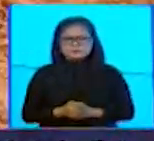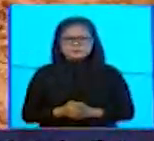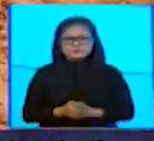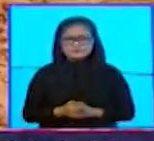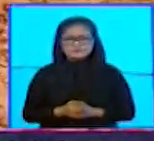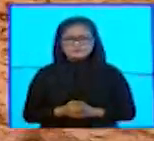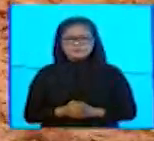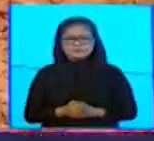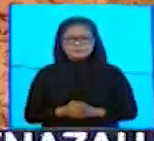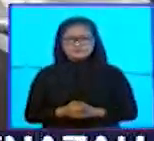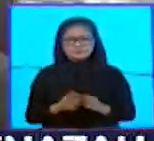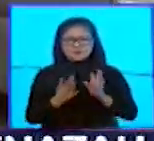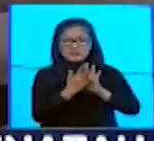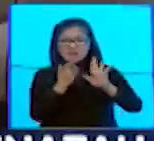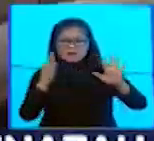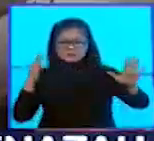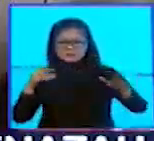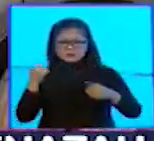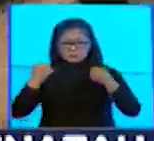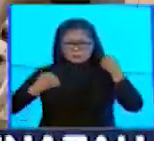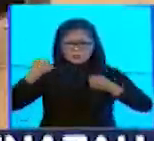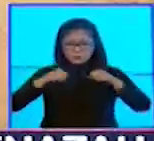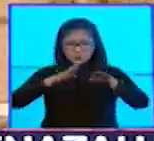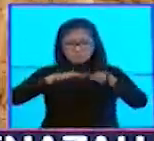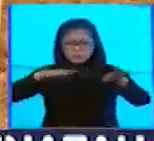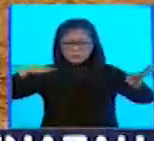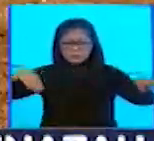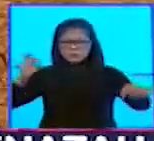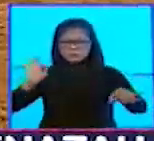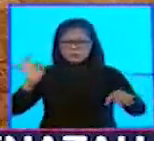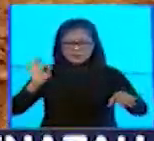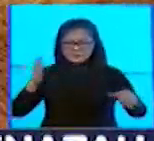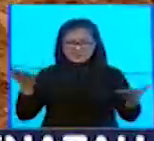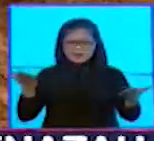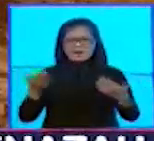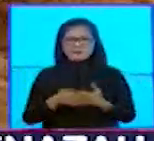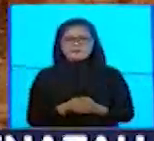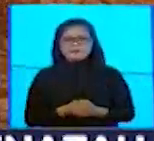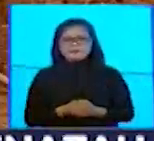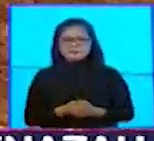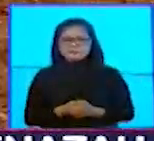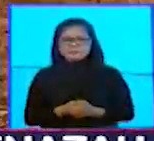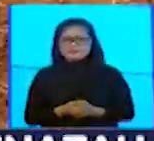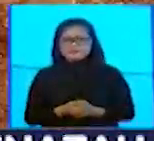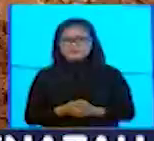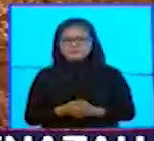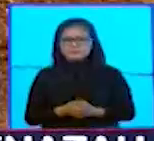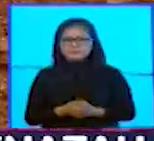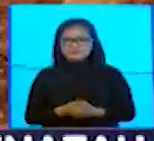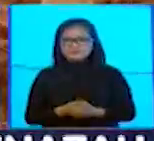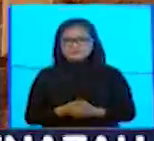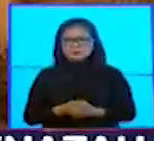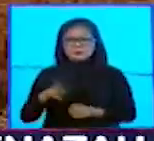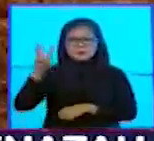Tidak ada lagi antrean panjang mobil jenazah di area pemakaman TPU Pedurenan di Mustika Jaya, Kota Bekasi, Jawa Barat. Dalam 3 hari terakhir,